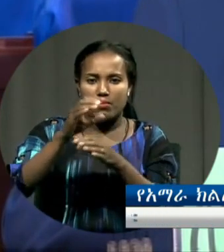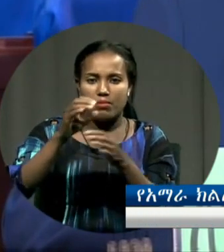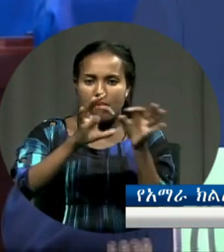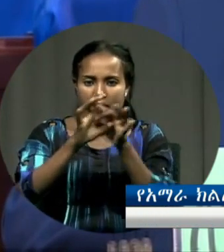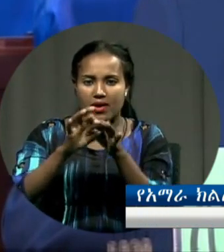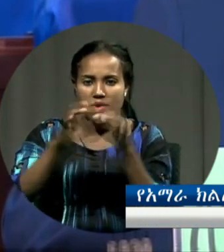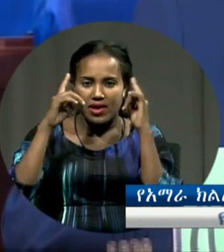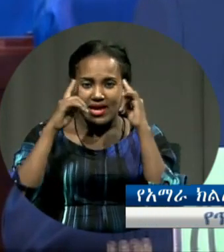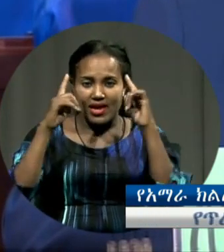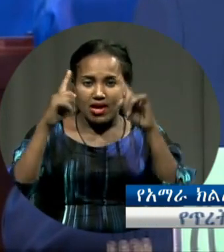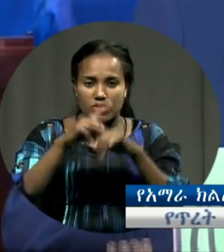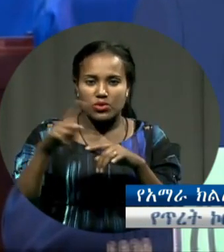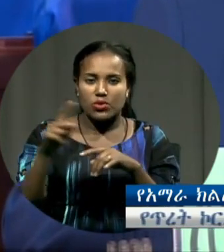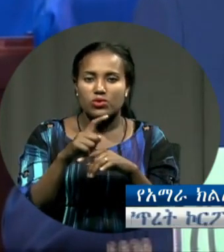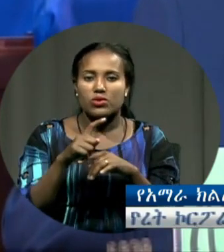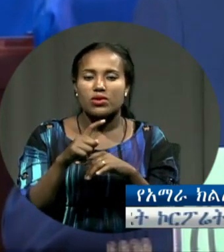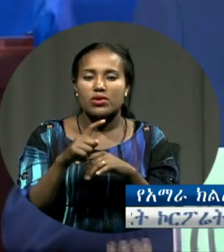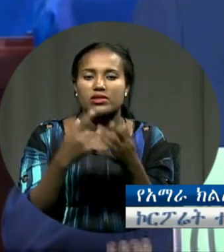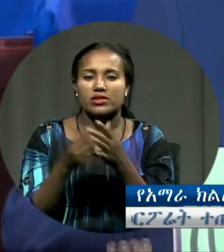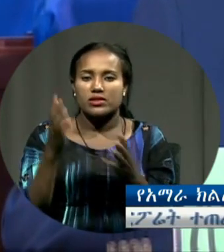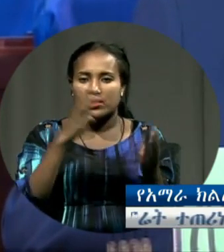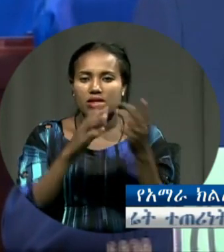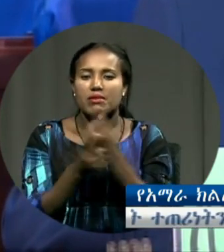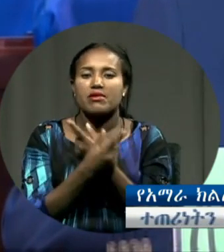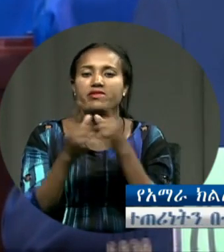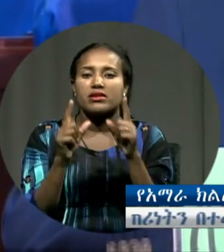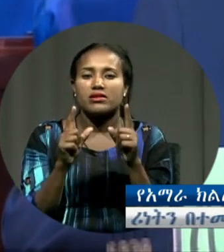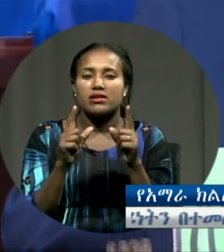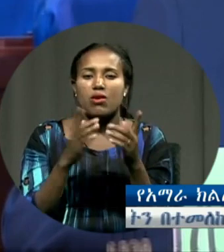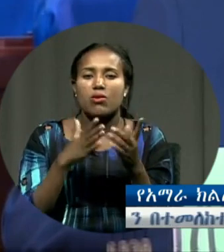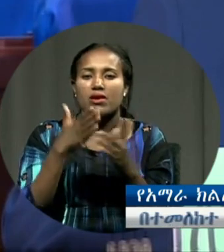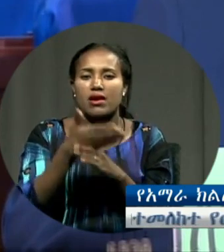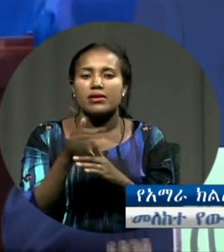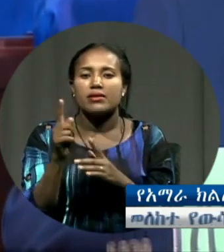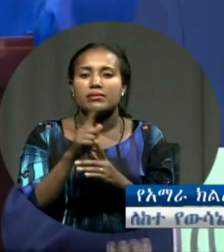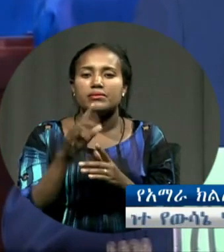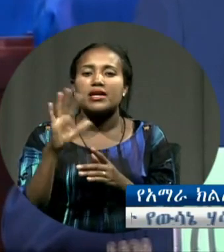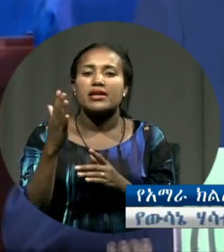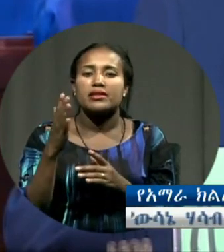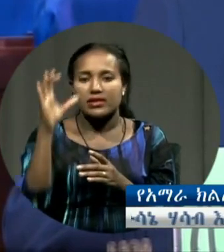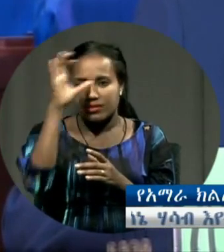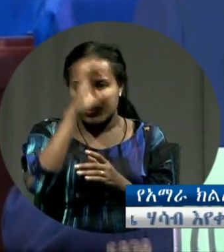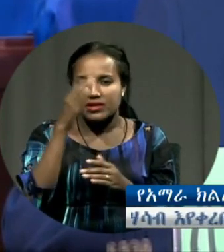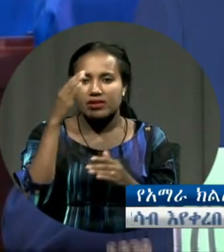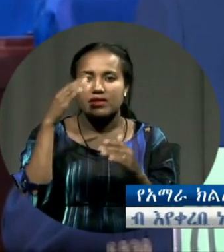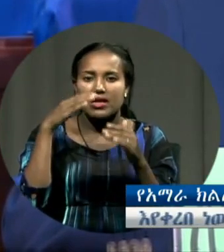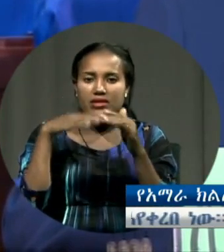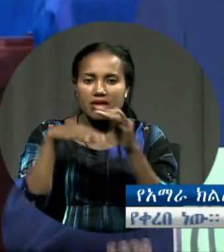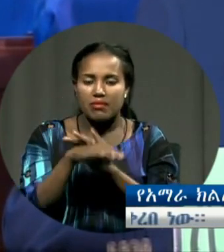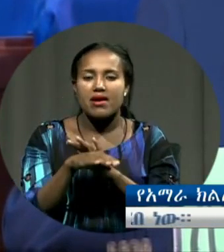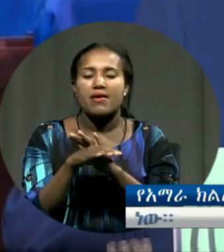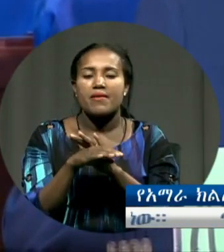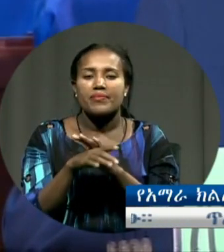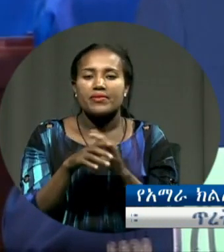ቀውስ እየሆኑ ስለሆነ ይህን ችግር ከመፍታት አንጻር ምን አይነት ግምት ያስገባ አካሄድ ነው ያለው